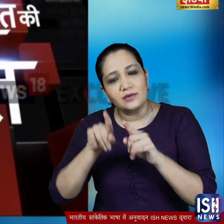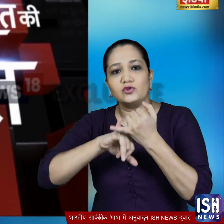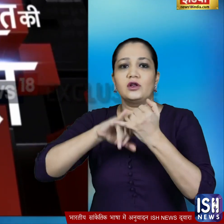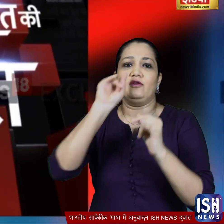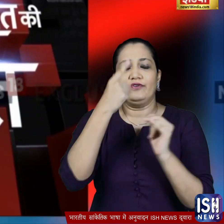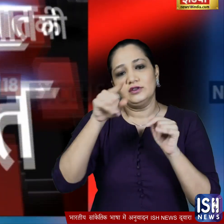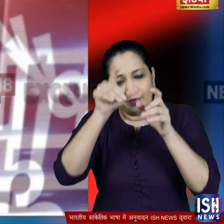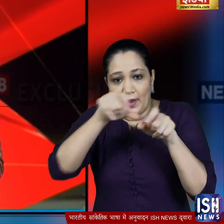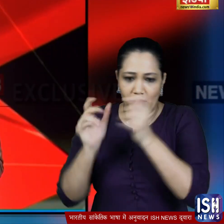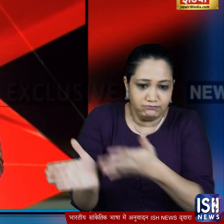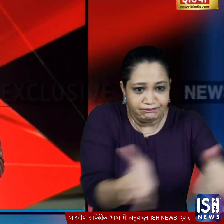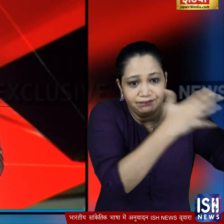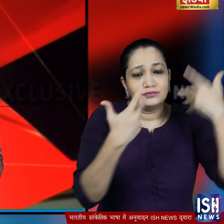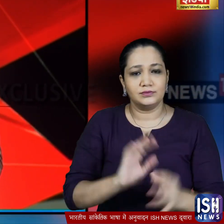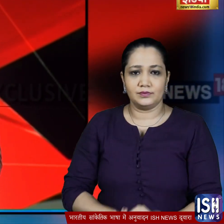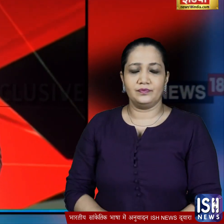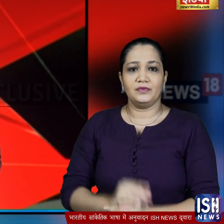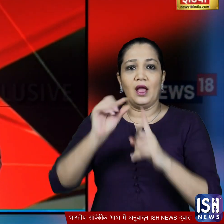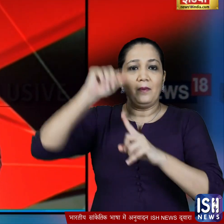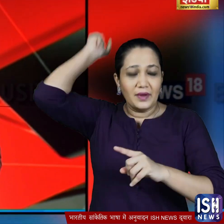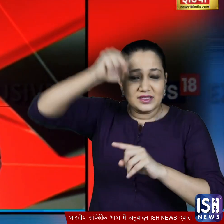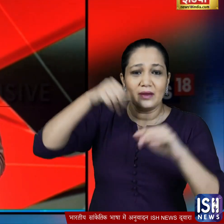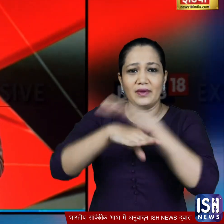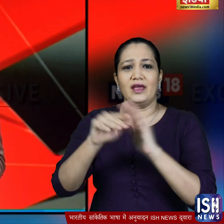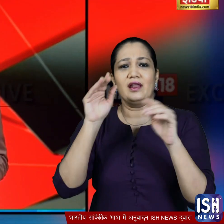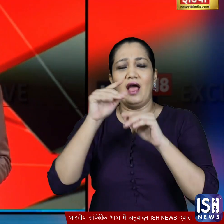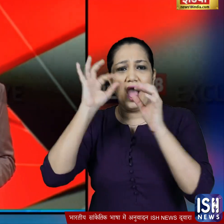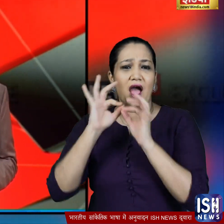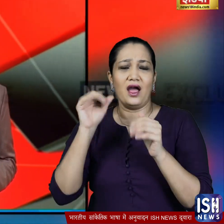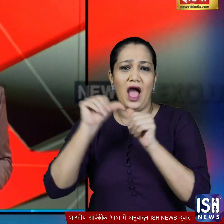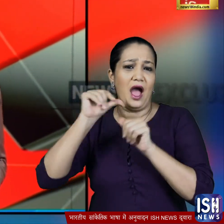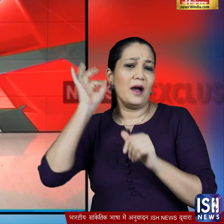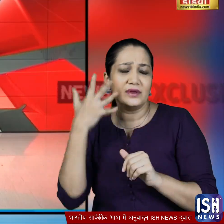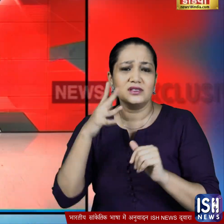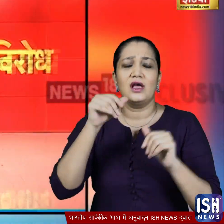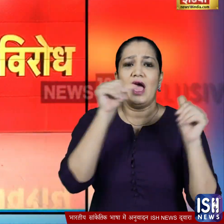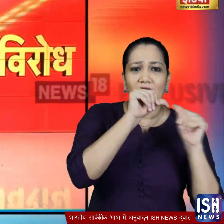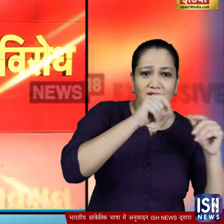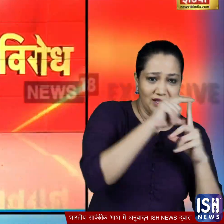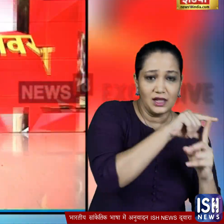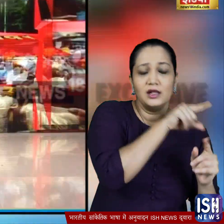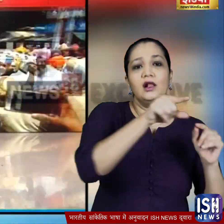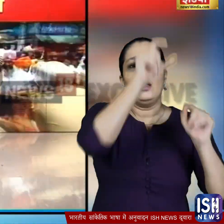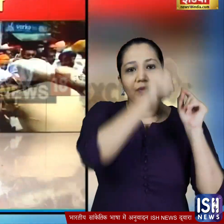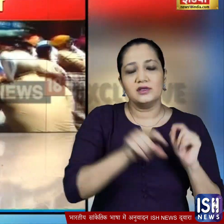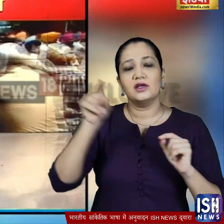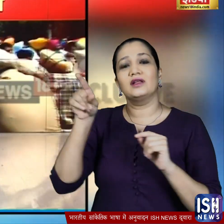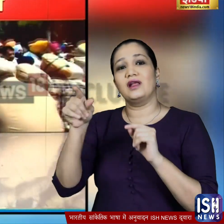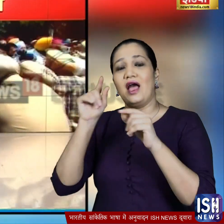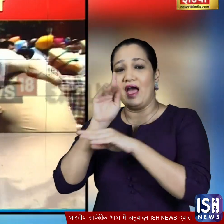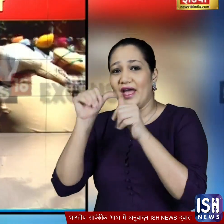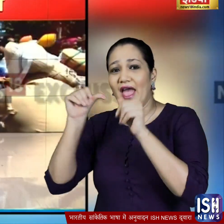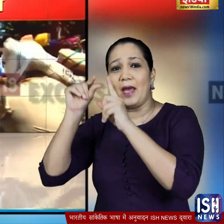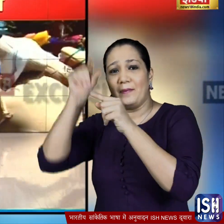यही किया। पंजाब के अमृतसर में अकाली दल के कार्यकर्ताओं ने आम आदमी पार्टी के नेता कुंवर विजय प्रताप सिंह के घर का घेराव करते हुए